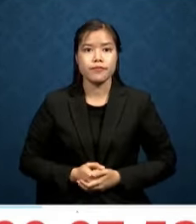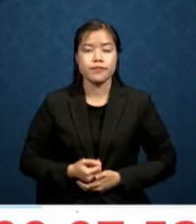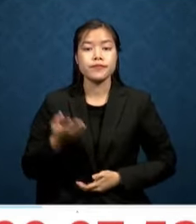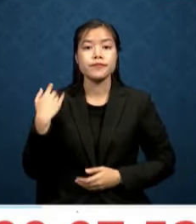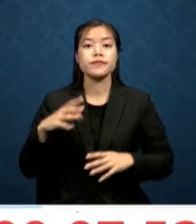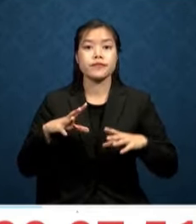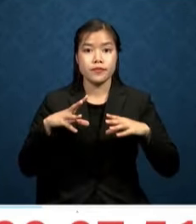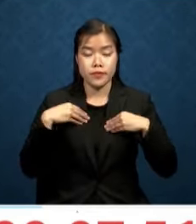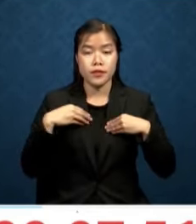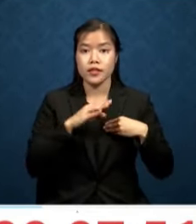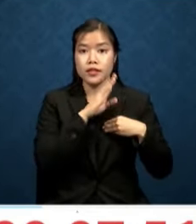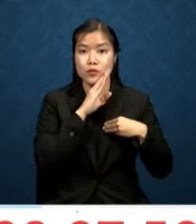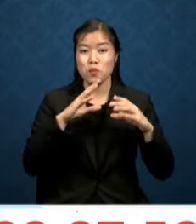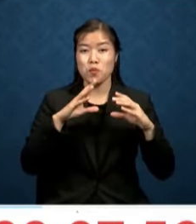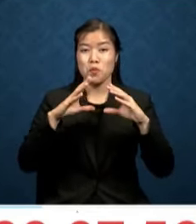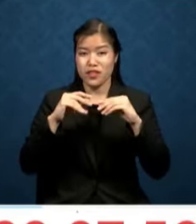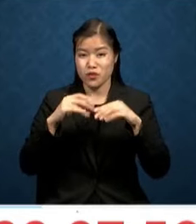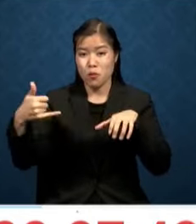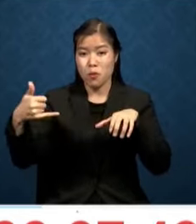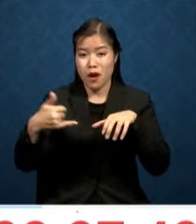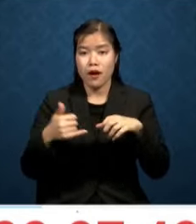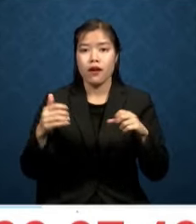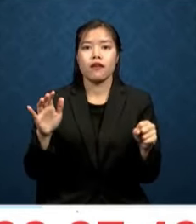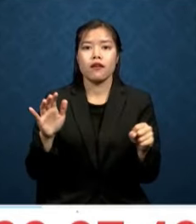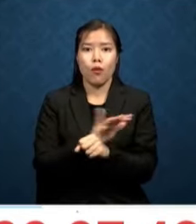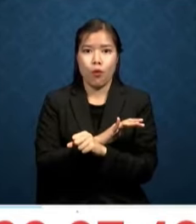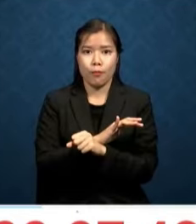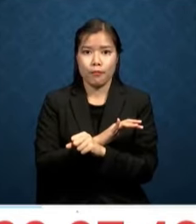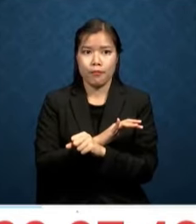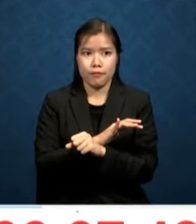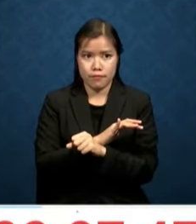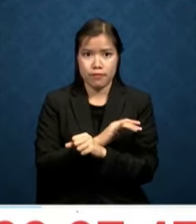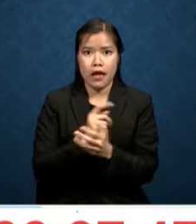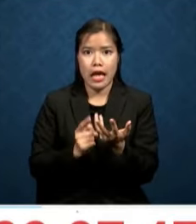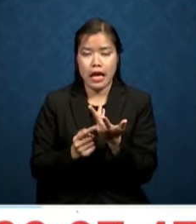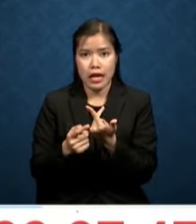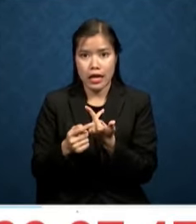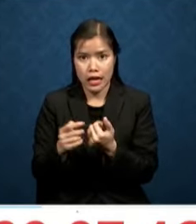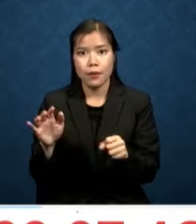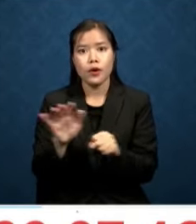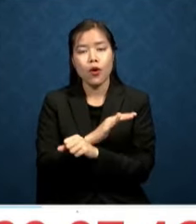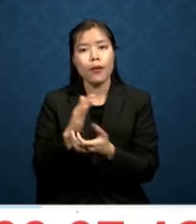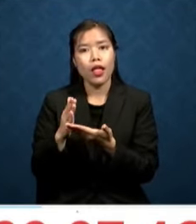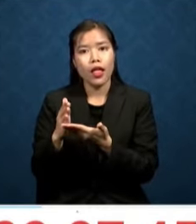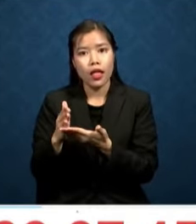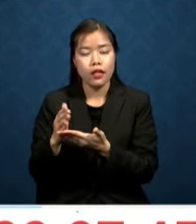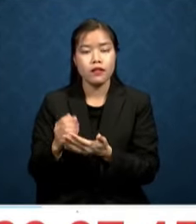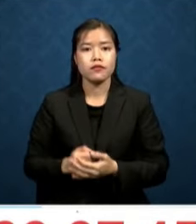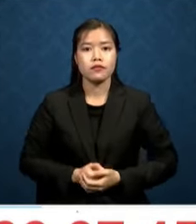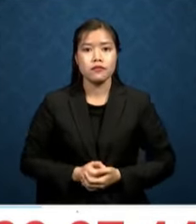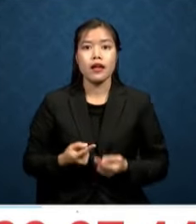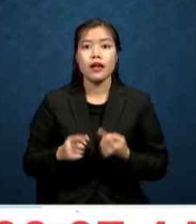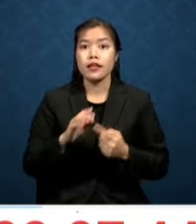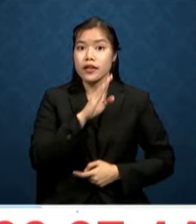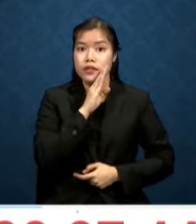มีการเข้าประชุมครบ2ใน3แต่ถ้าสมมุติว่าตัวแ